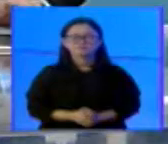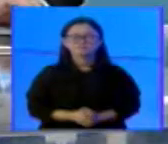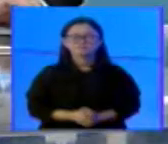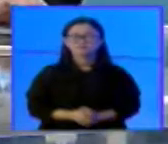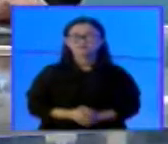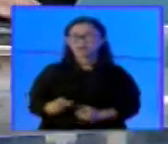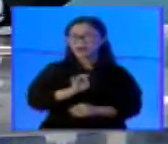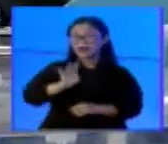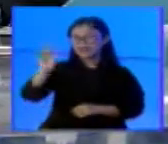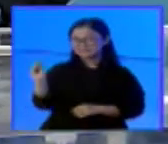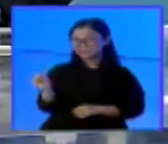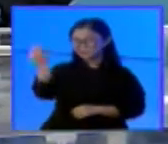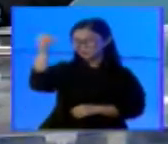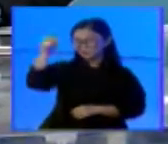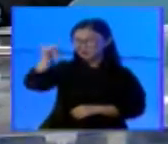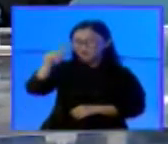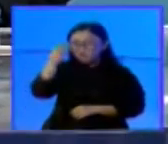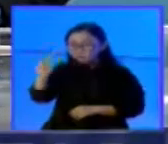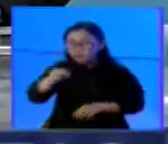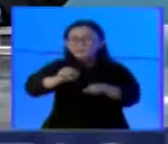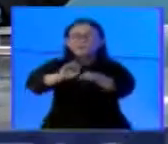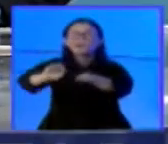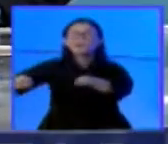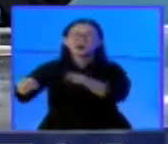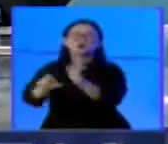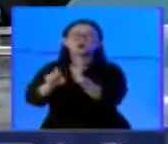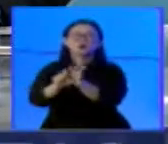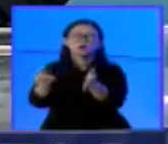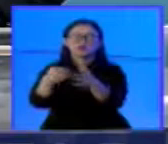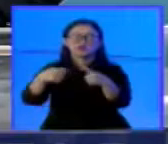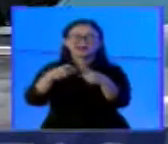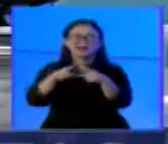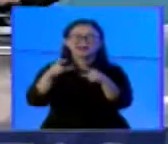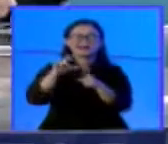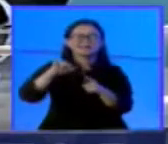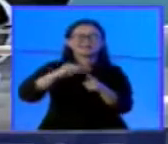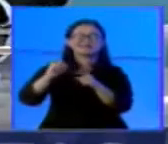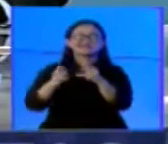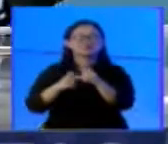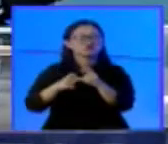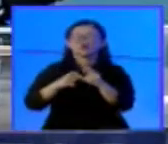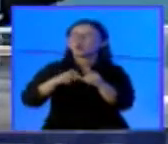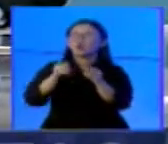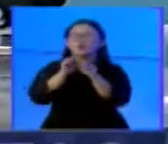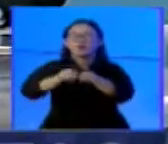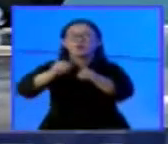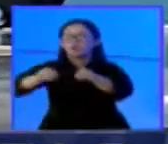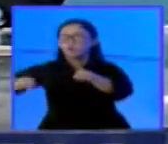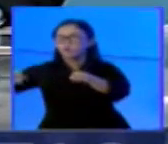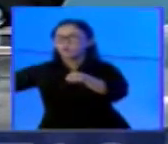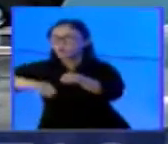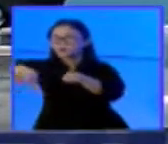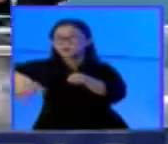Ayo kita ke Jakarta sekarang di Jakarta lahan pemakaman di TPU Tegal Alur Kalideres Jakarta Barat mulai terbatas ribuan jenazah